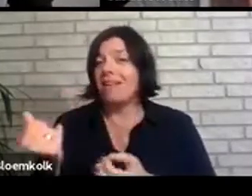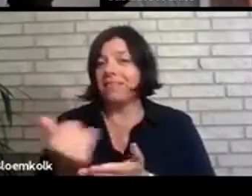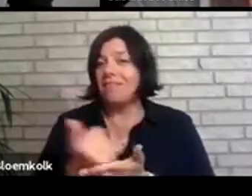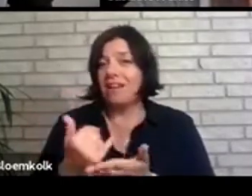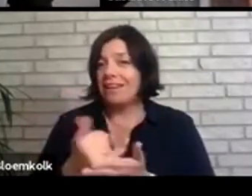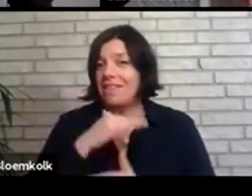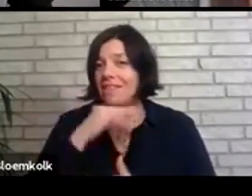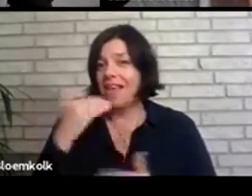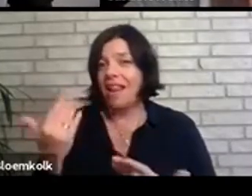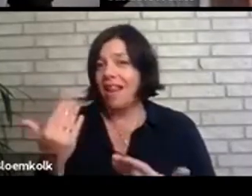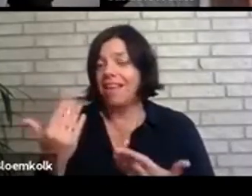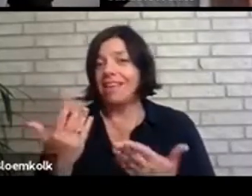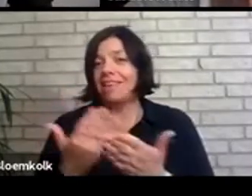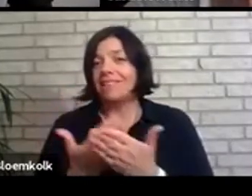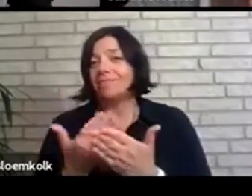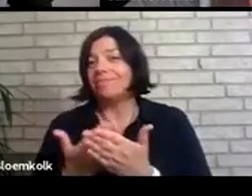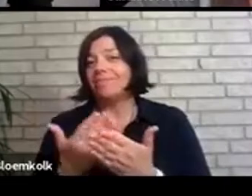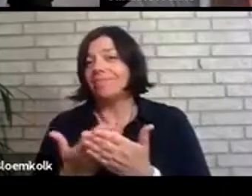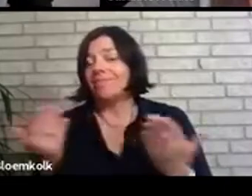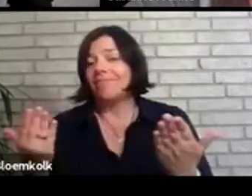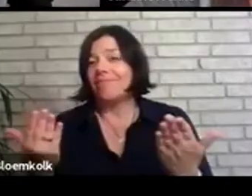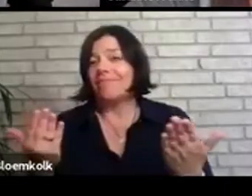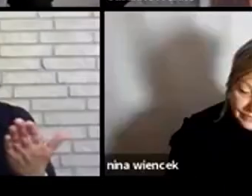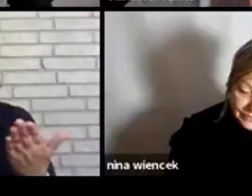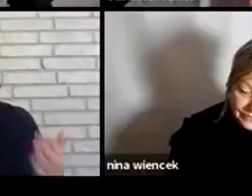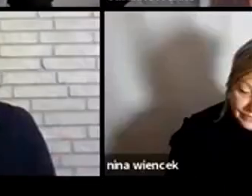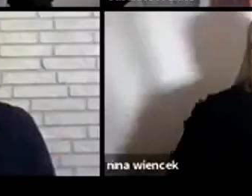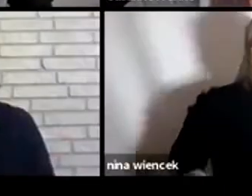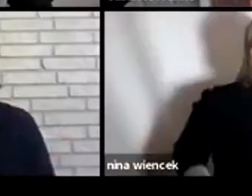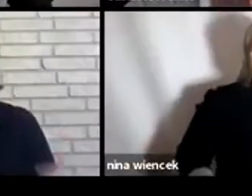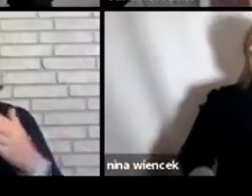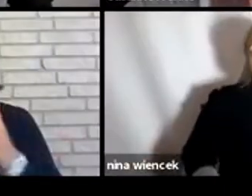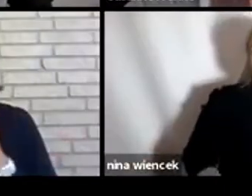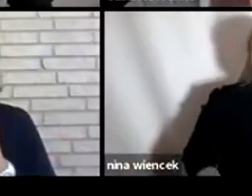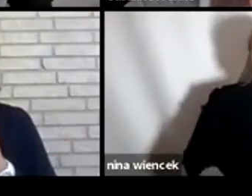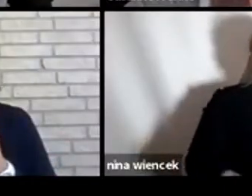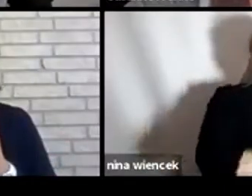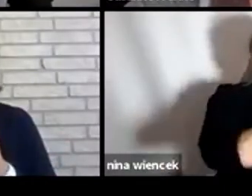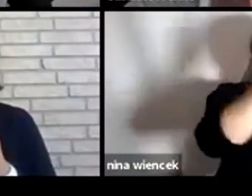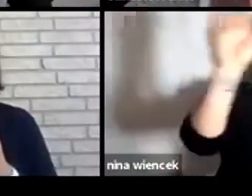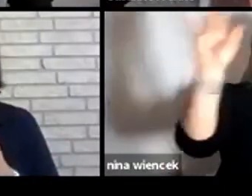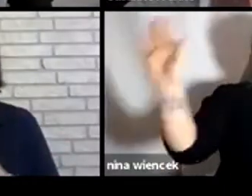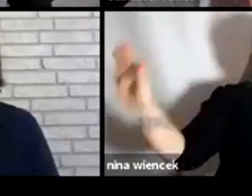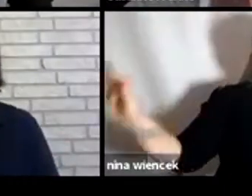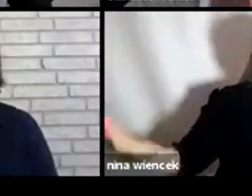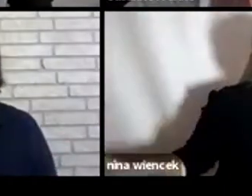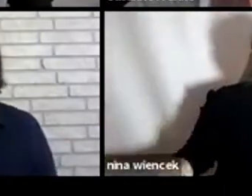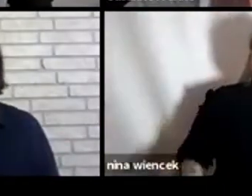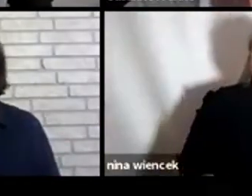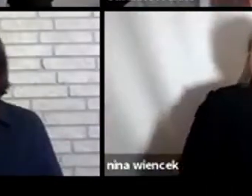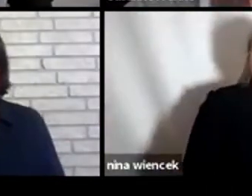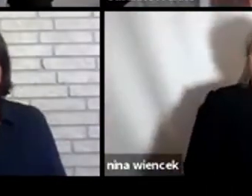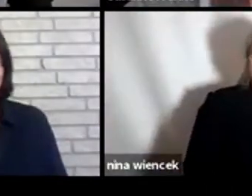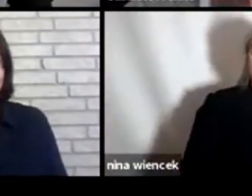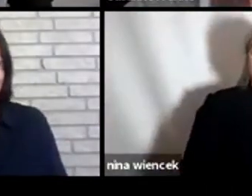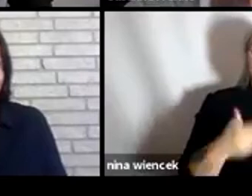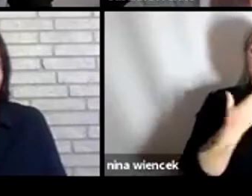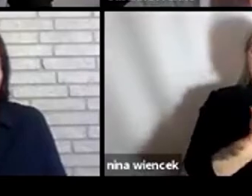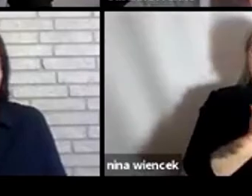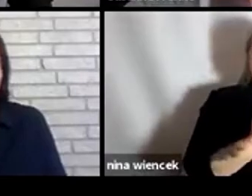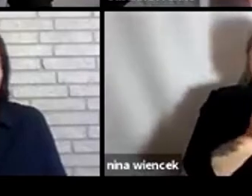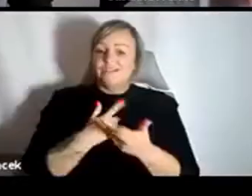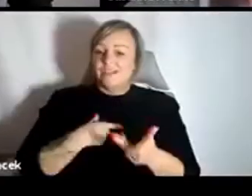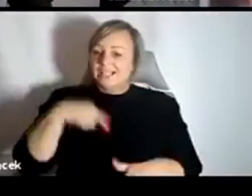nicht das Maskottchen, sondern der Mensch, der im Maskottchen steckt, entlassen. Also das ist ja ziemlich traurig. Deswegen als letzter Punkt, ich würde gern ein